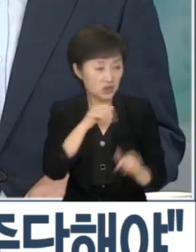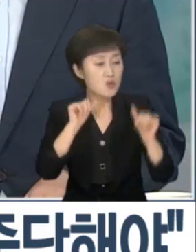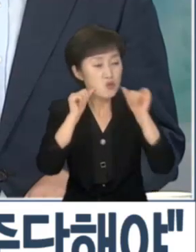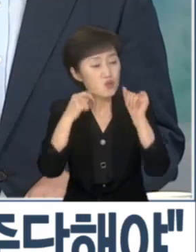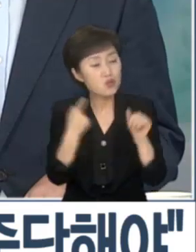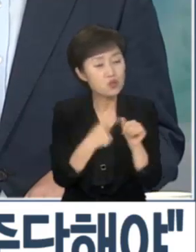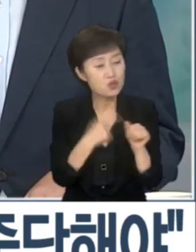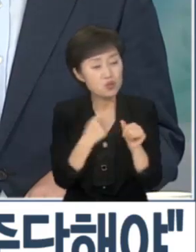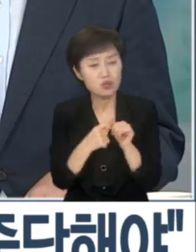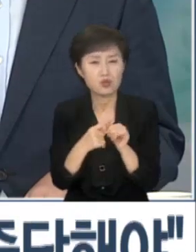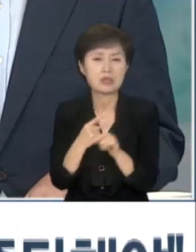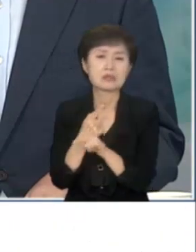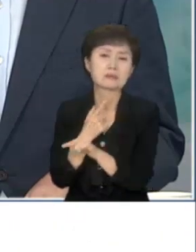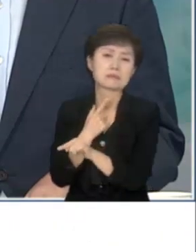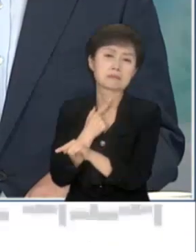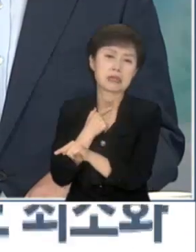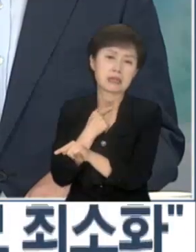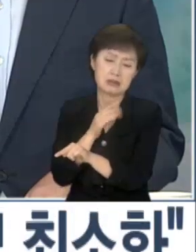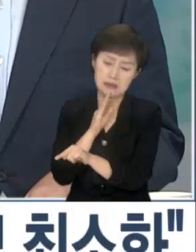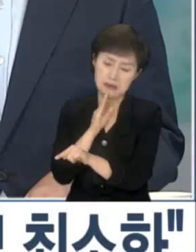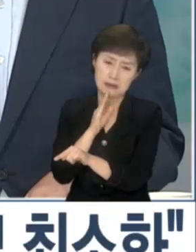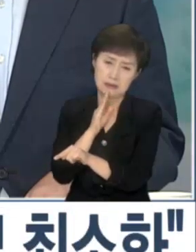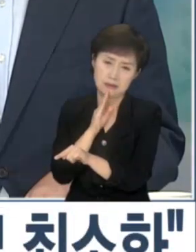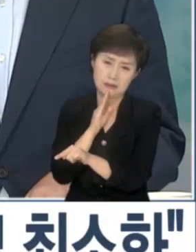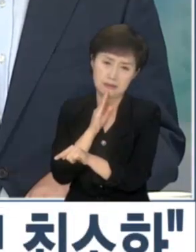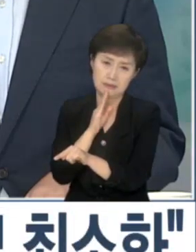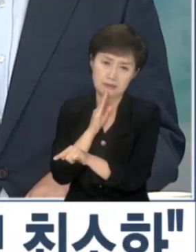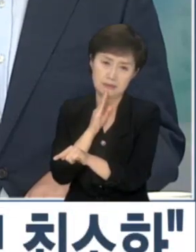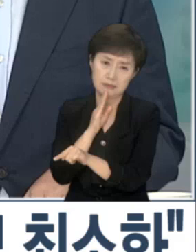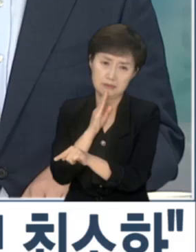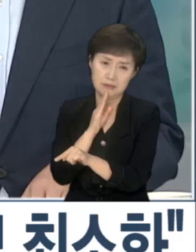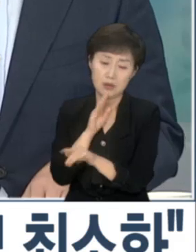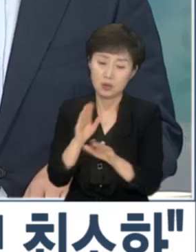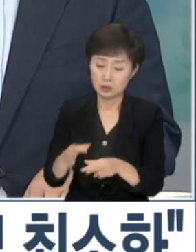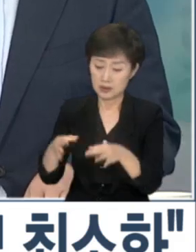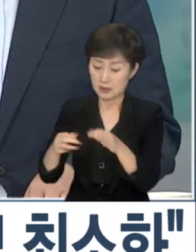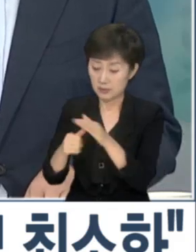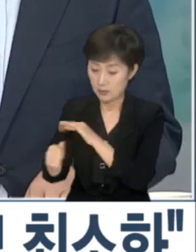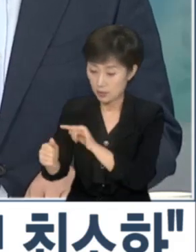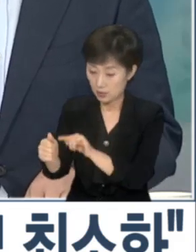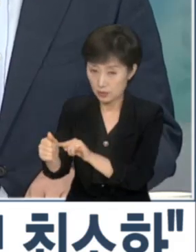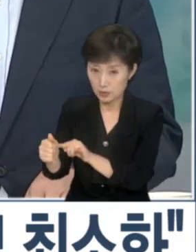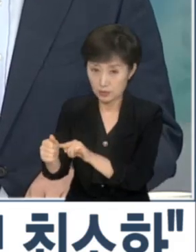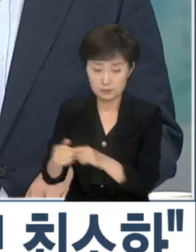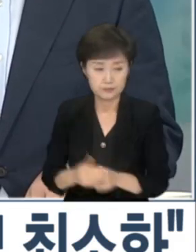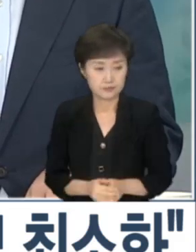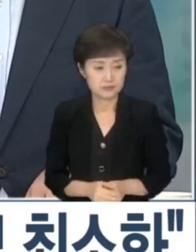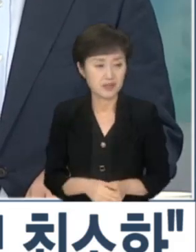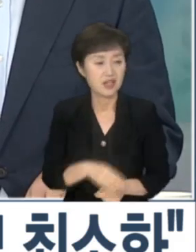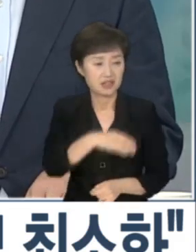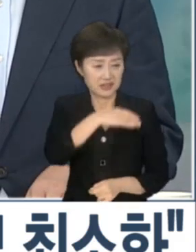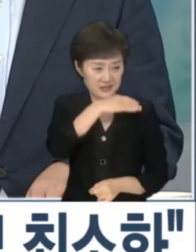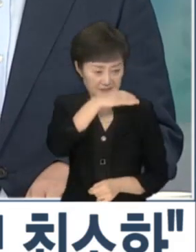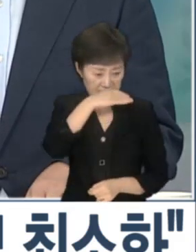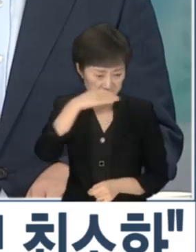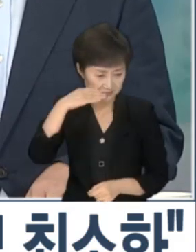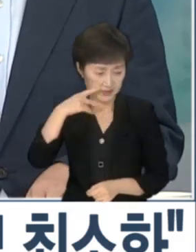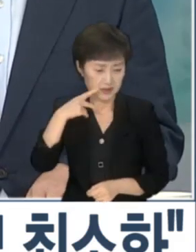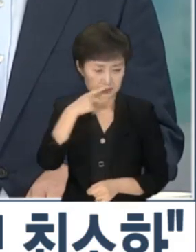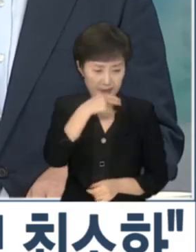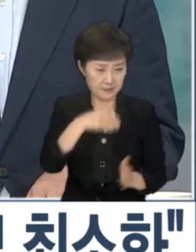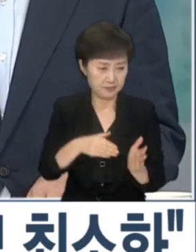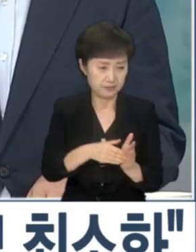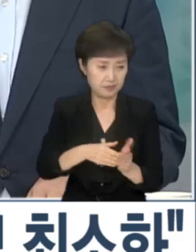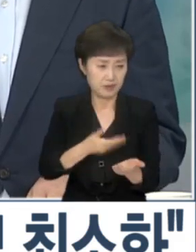그 단식에 대해서 조롱을 했었어요 그 다음에 오늘 김기현 대표가 뭐 정중하게 다시 요처